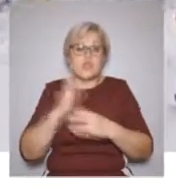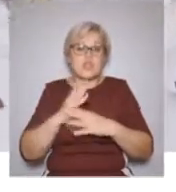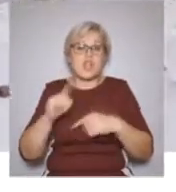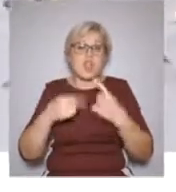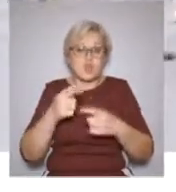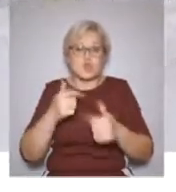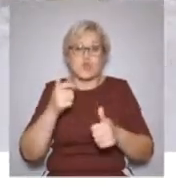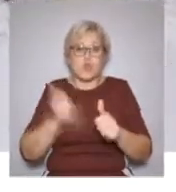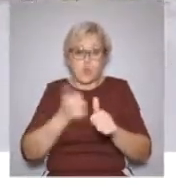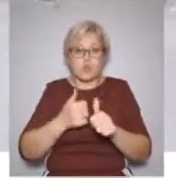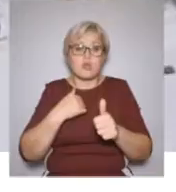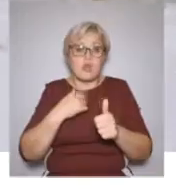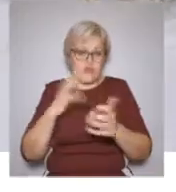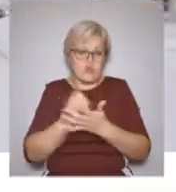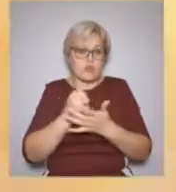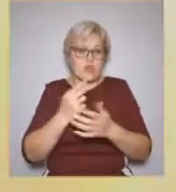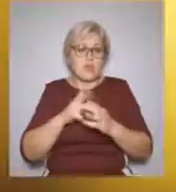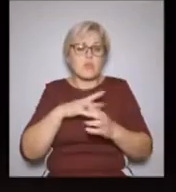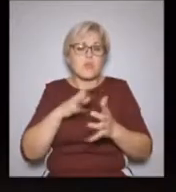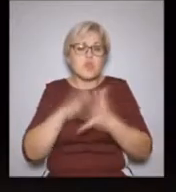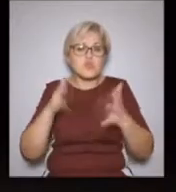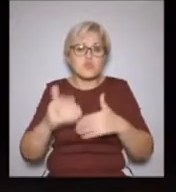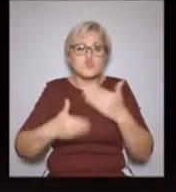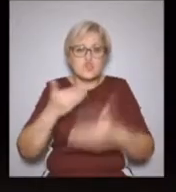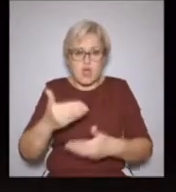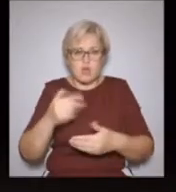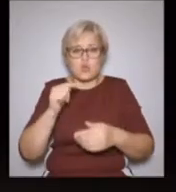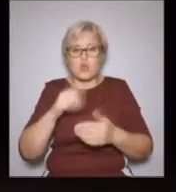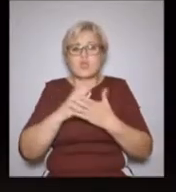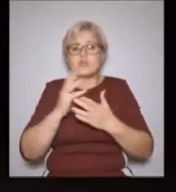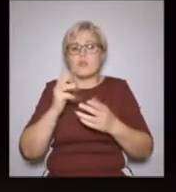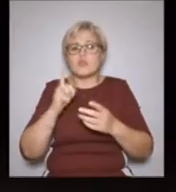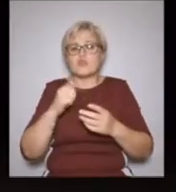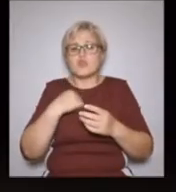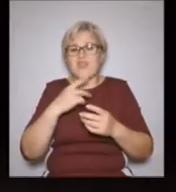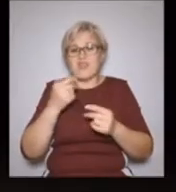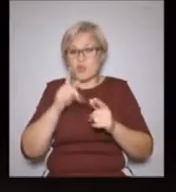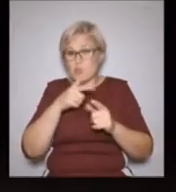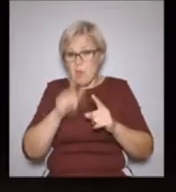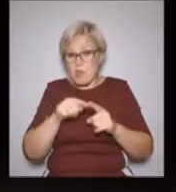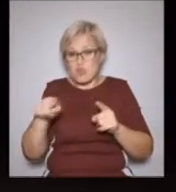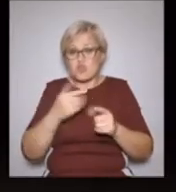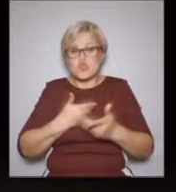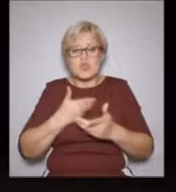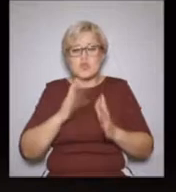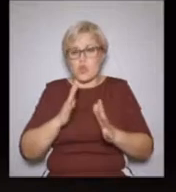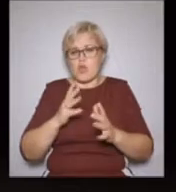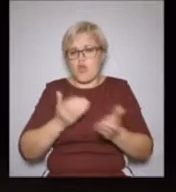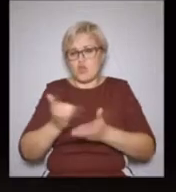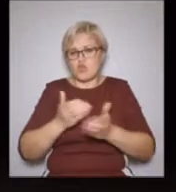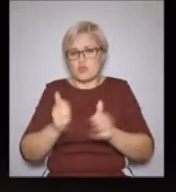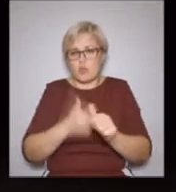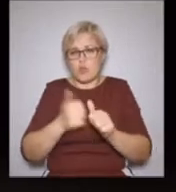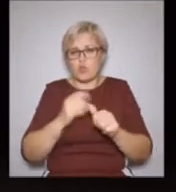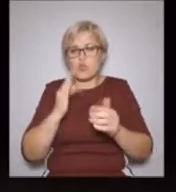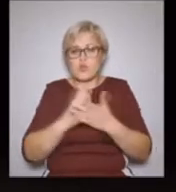происходило ночью гонку выиграл это был до большой шаг то есть а потому что я на тот момент жил только